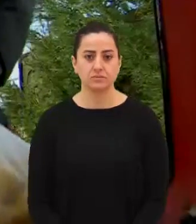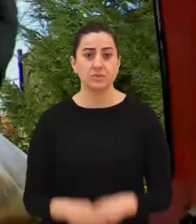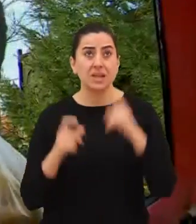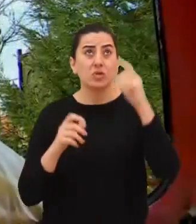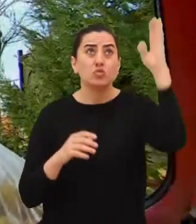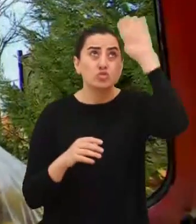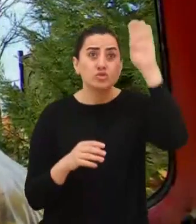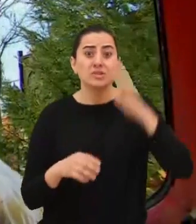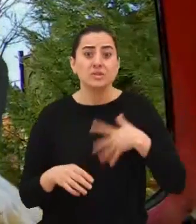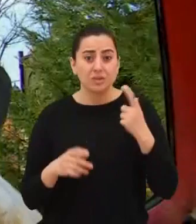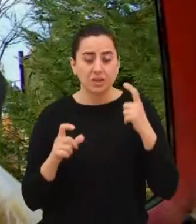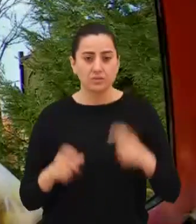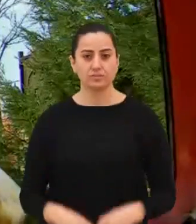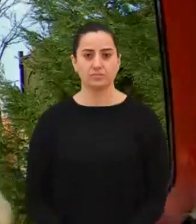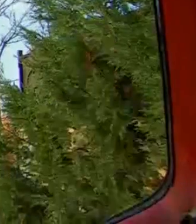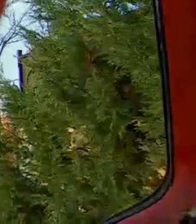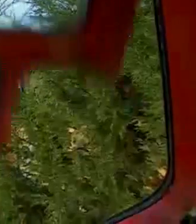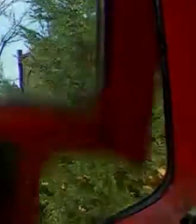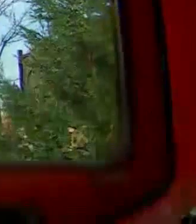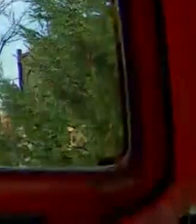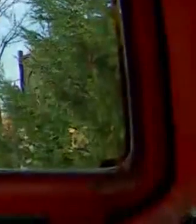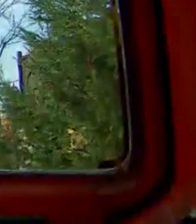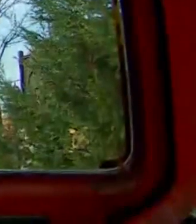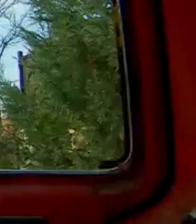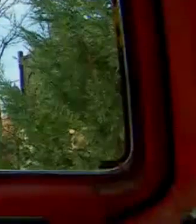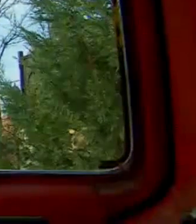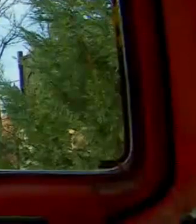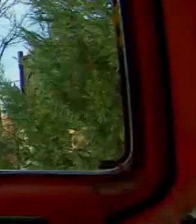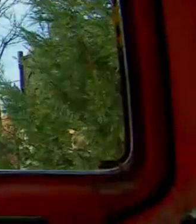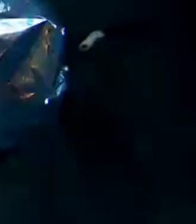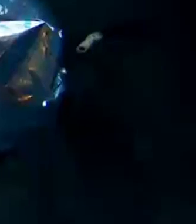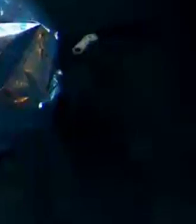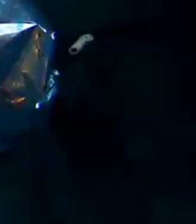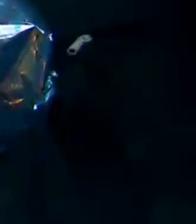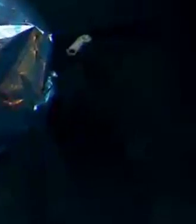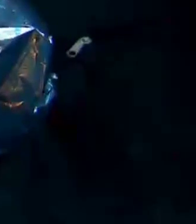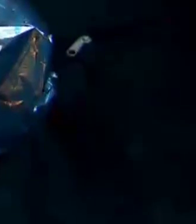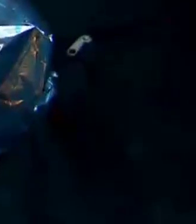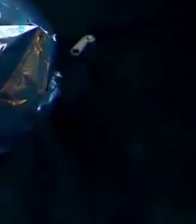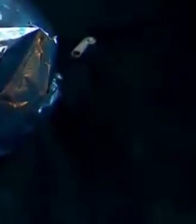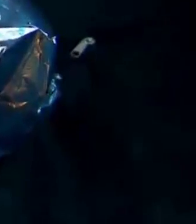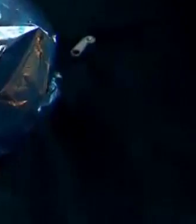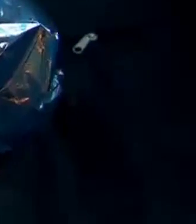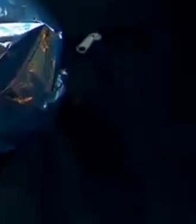Kaç defenize vallahi düşer. Allah Allah. Bagajdaki pazar poşetlerini villaya taşıyorlar.